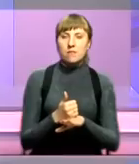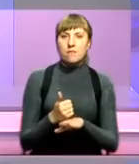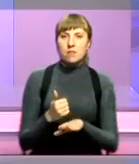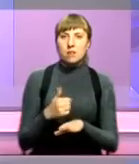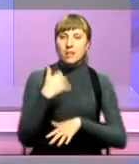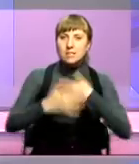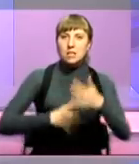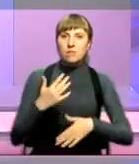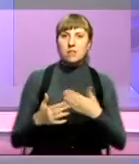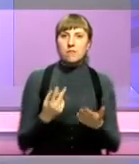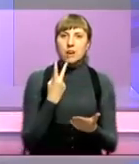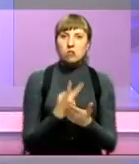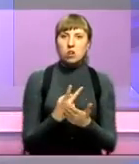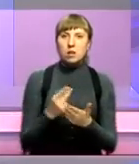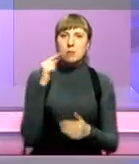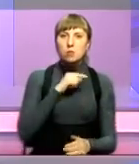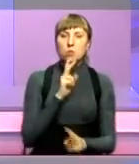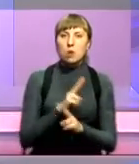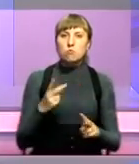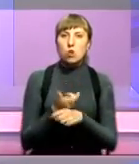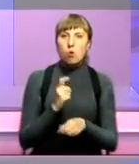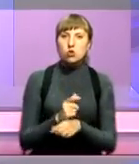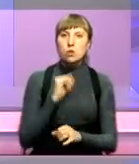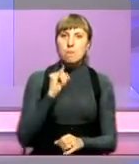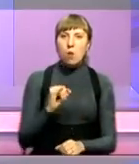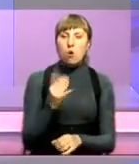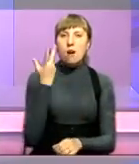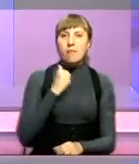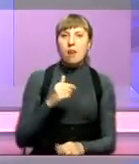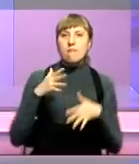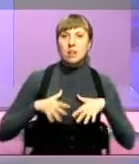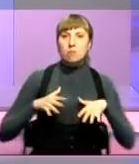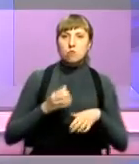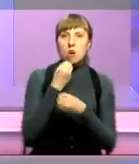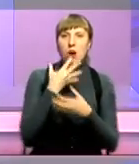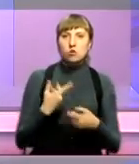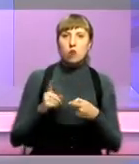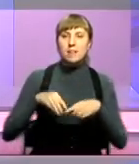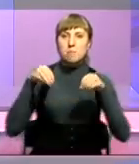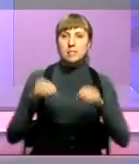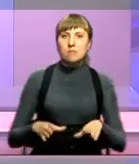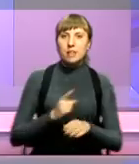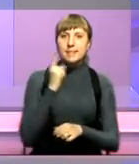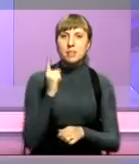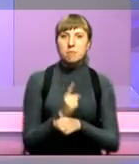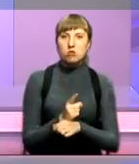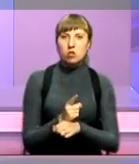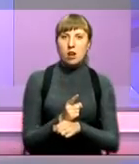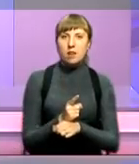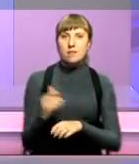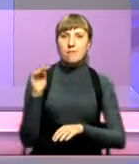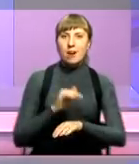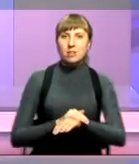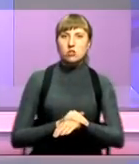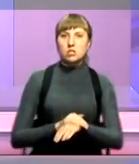экономики. То есть, кому-то очень плохо, когда в Крыму хорошо. То есть, это постановление запрещает